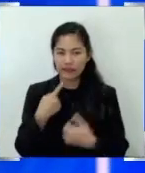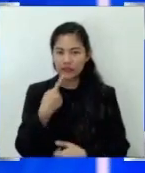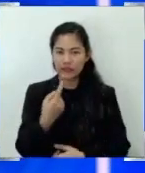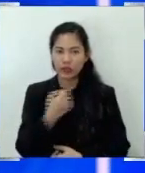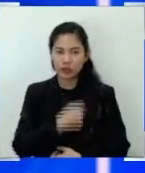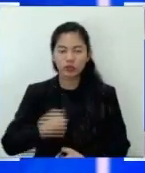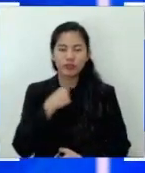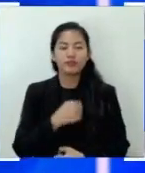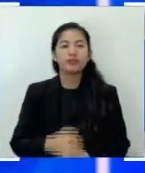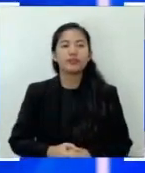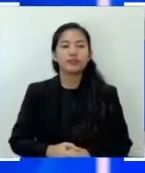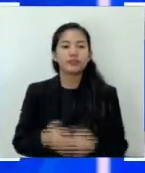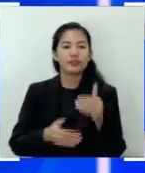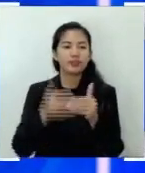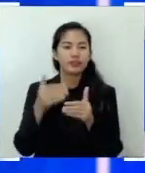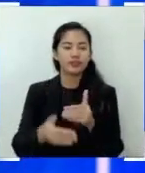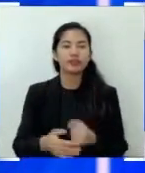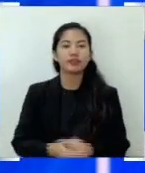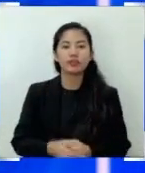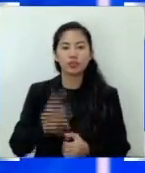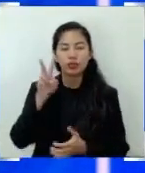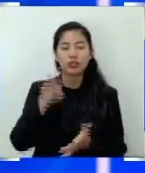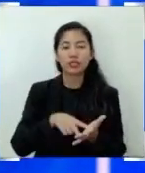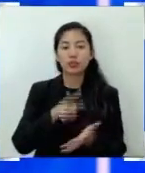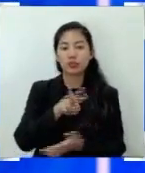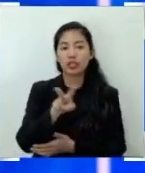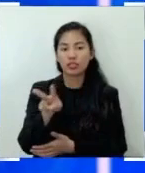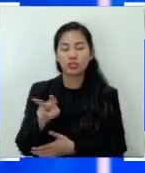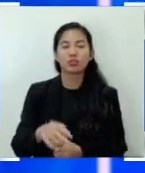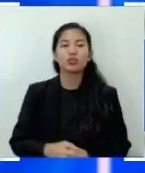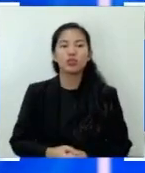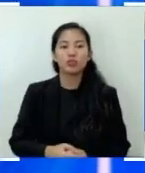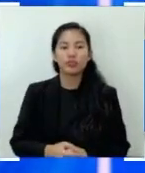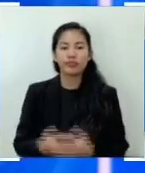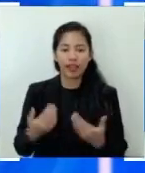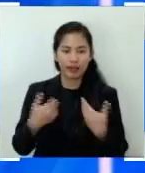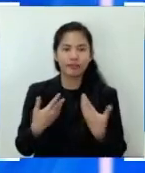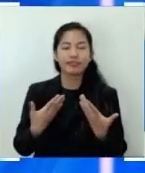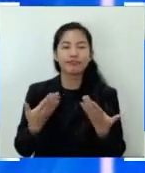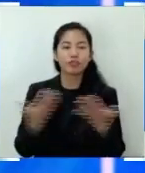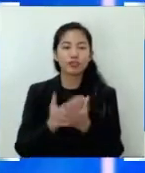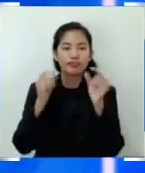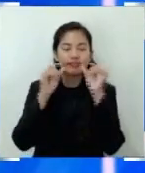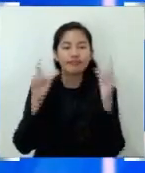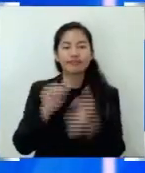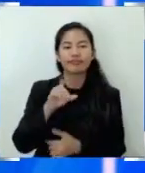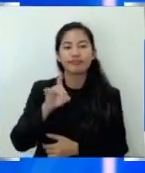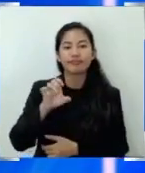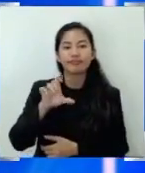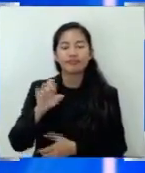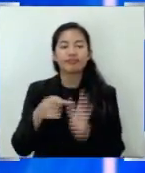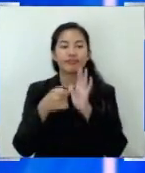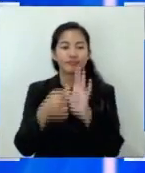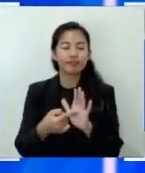All pumped up for 2022 ang British singer-songwriter na si Adele. Nag-drop na isang teaser ang British singer sa